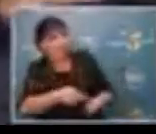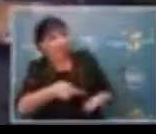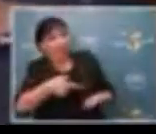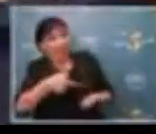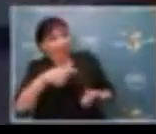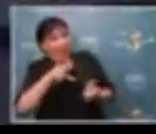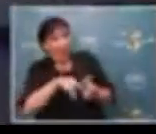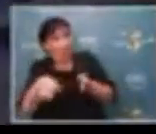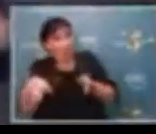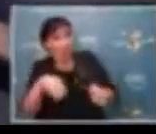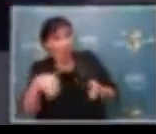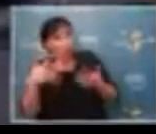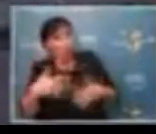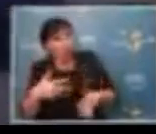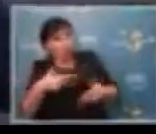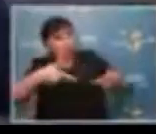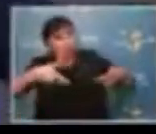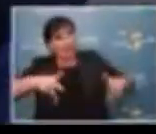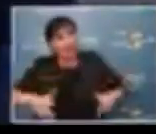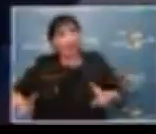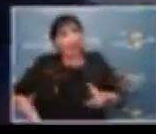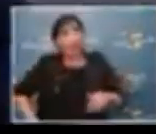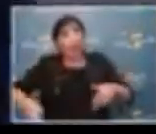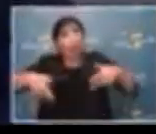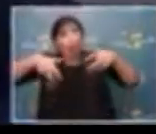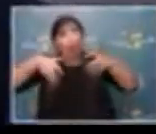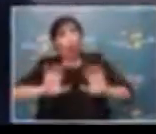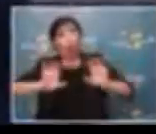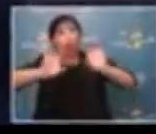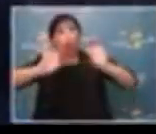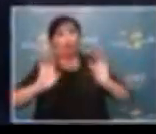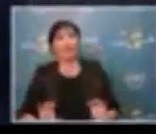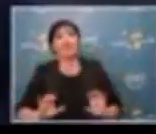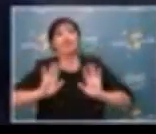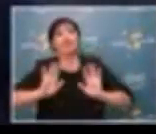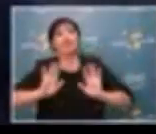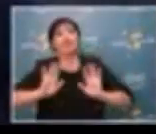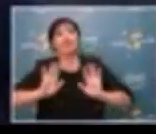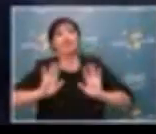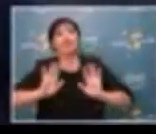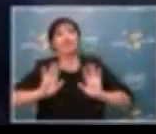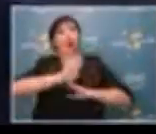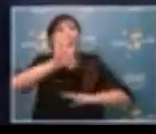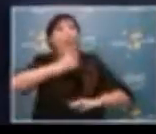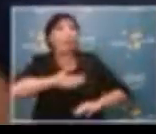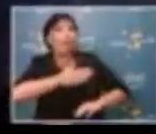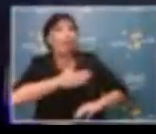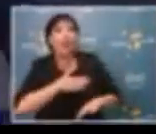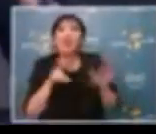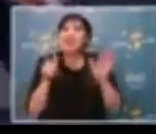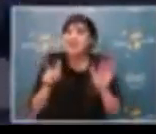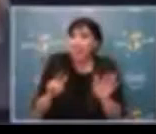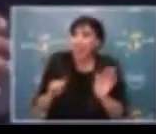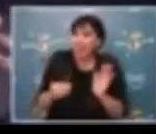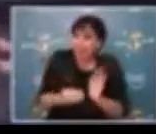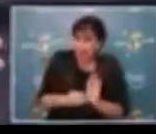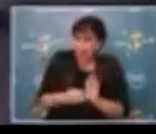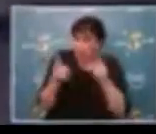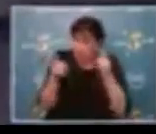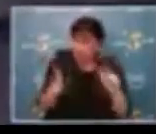volta di sedervi col culo sul mio territorio. 7 milioni di persone in una